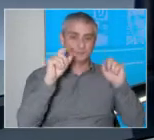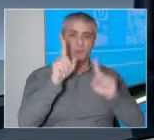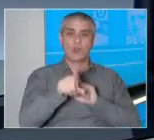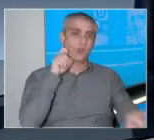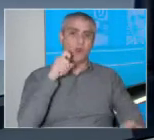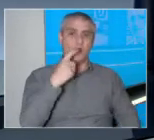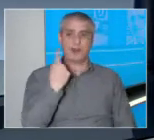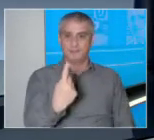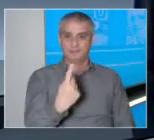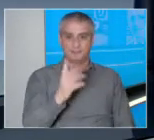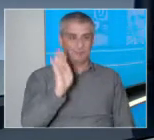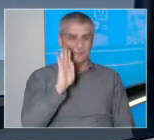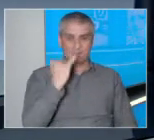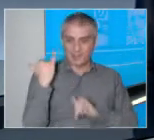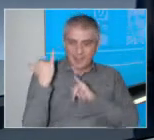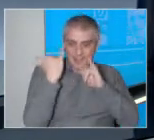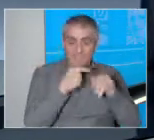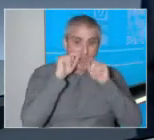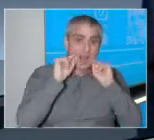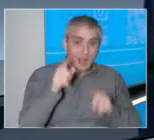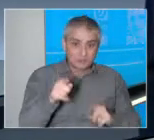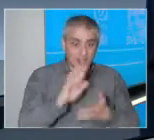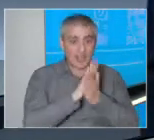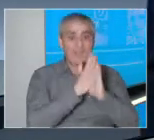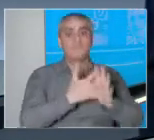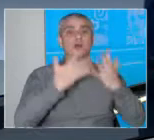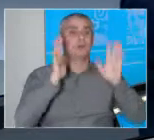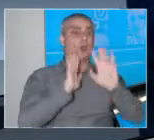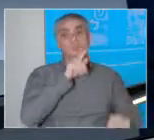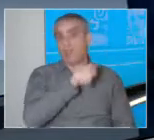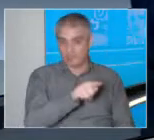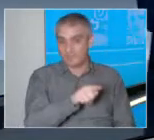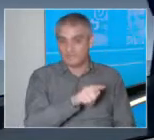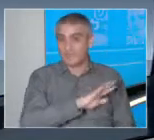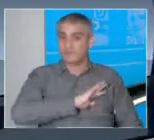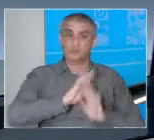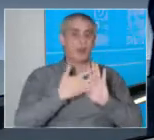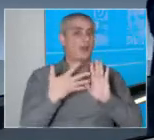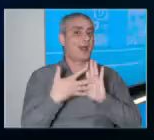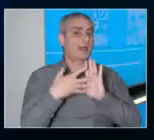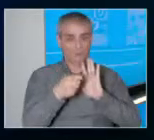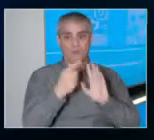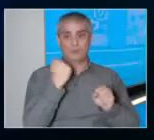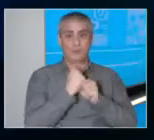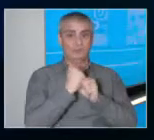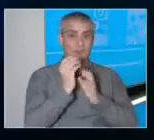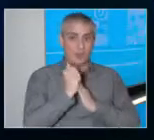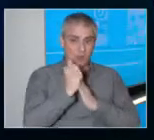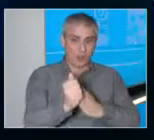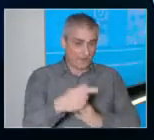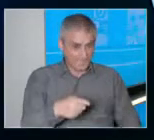עצמי. נתניהו הביא את אלשיך שהפך לגדול סונב, שאת כל החקירות האלו הוא זה שהוביל,